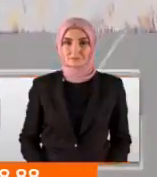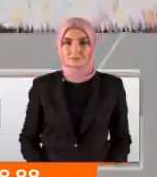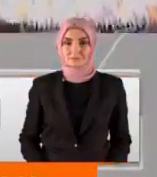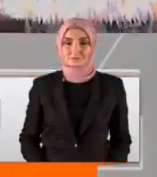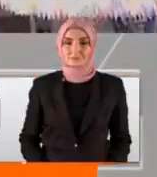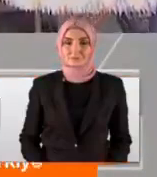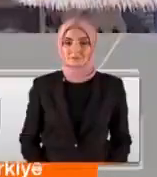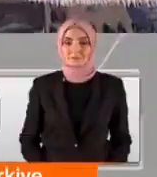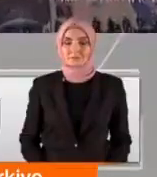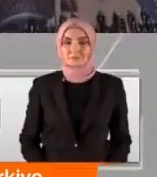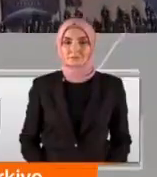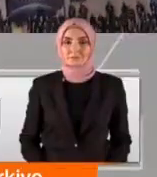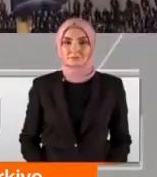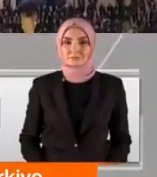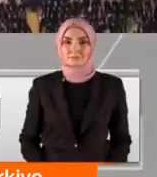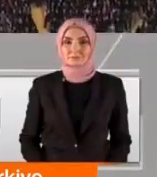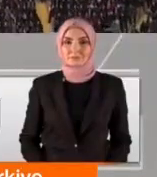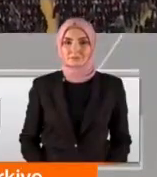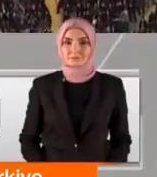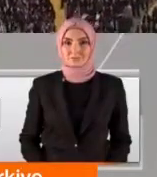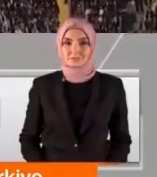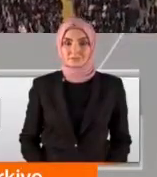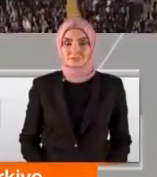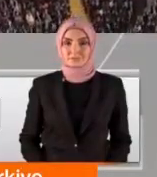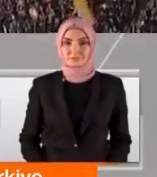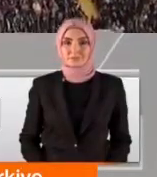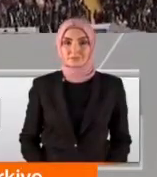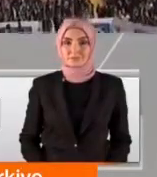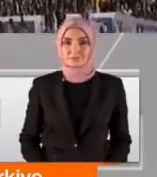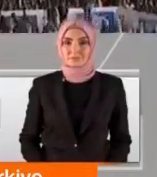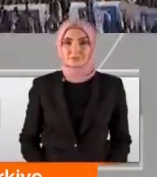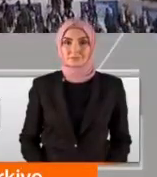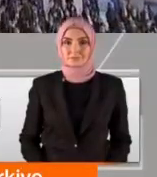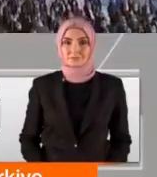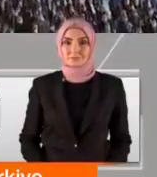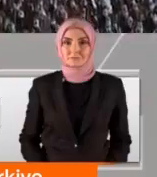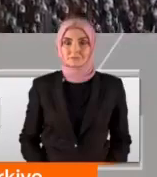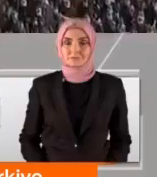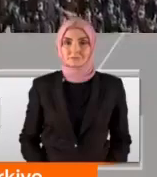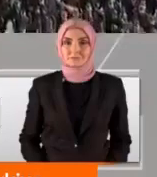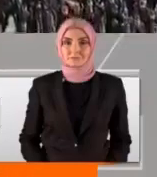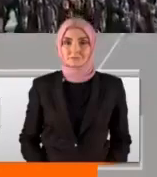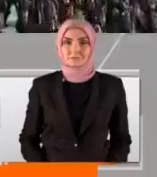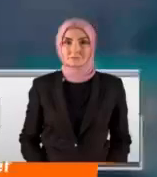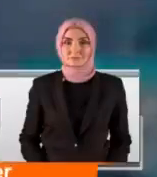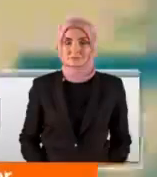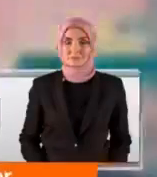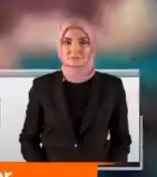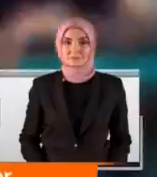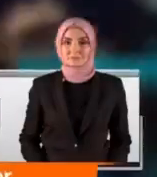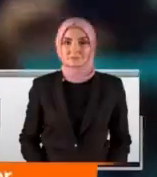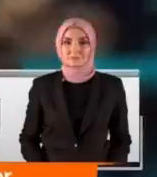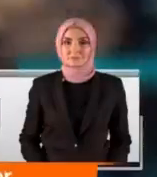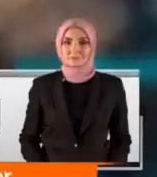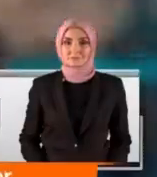Terör örgütünün başını tamamen ezmek boynumuzun borcu haline gelmiştir.